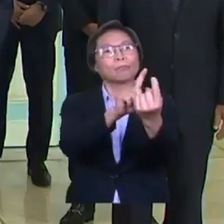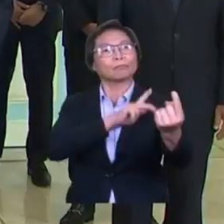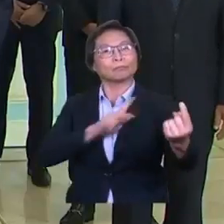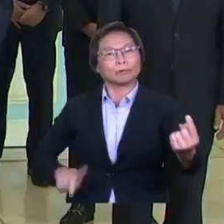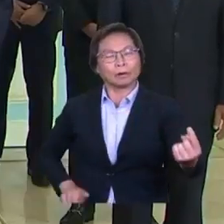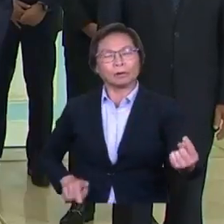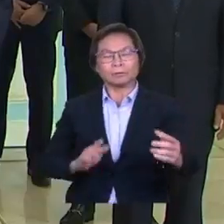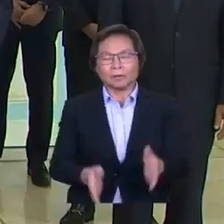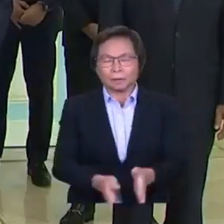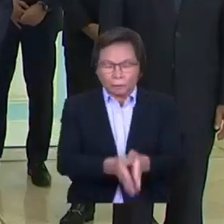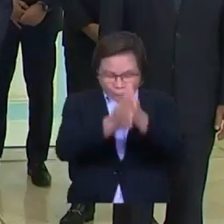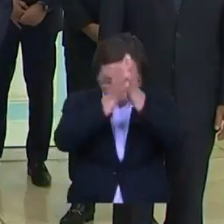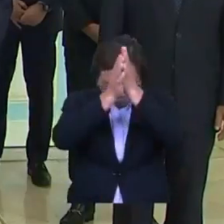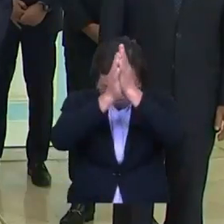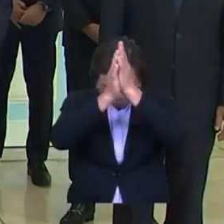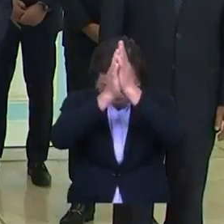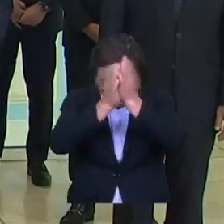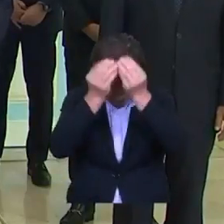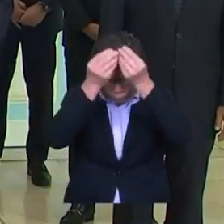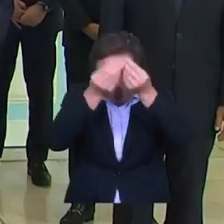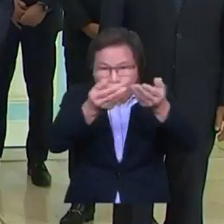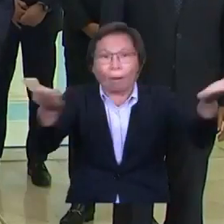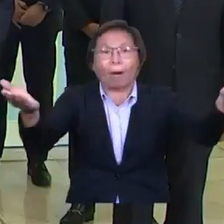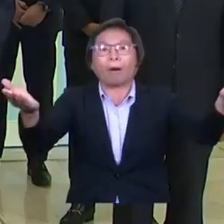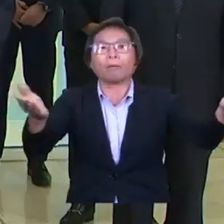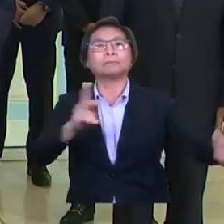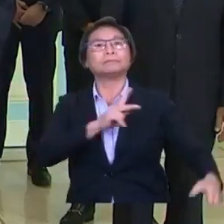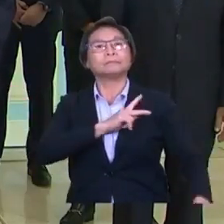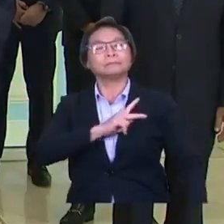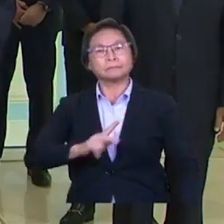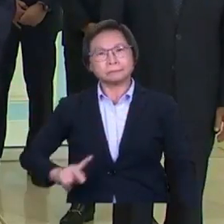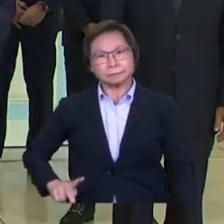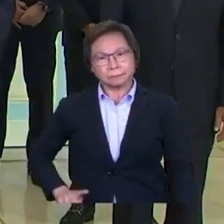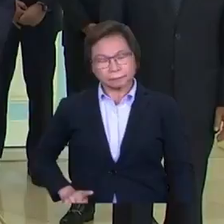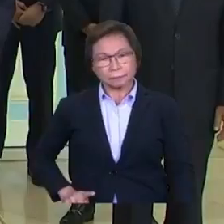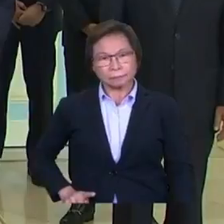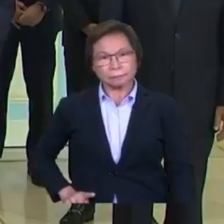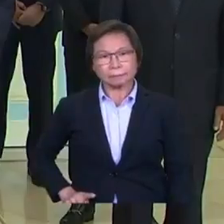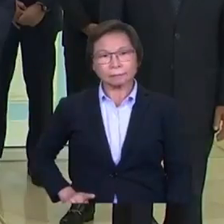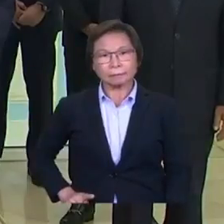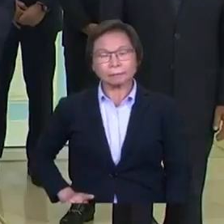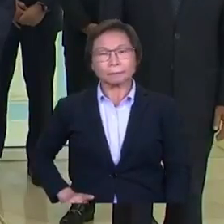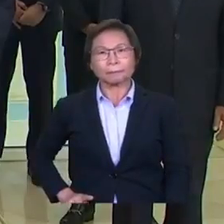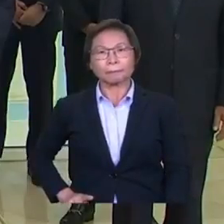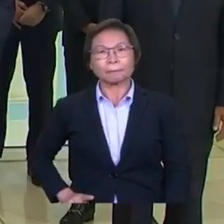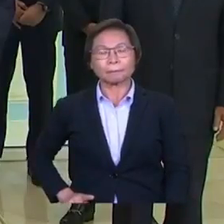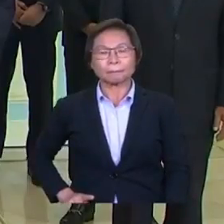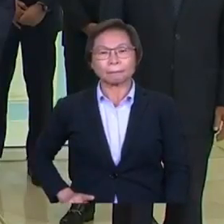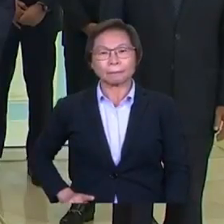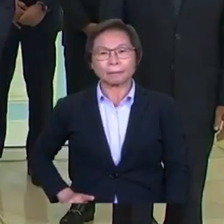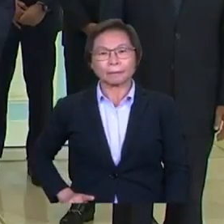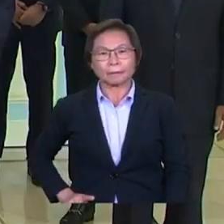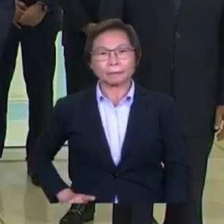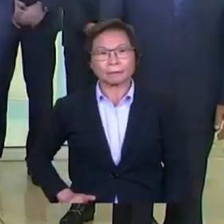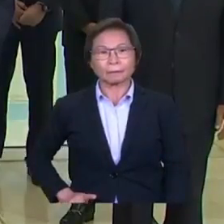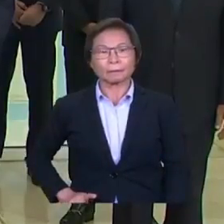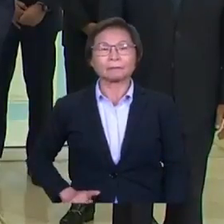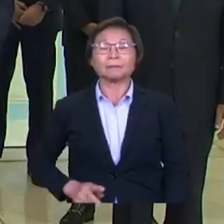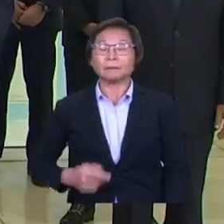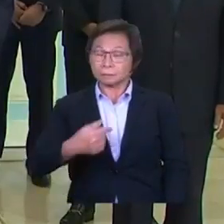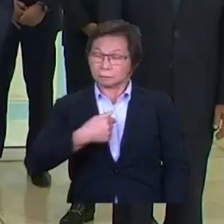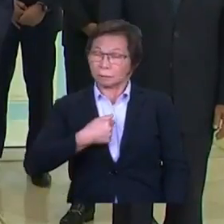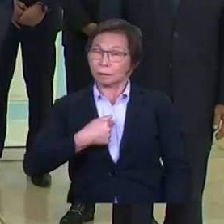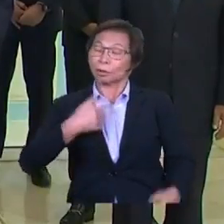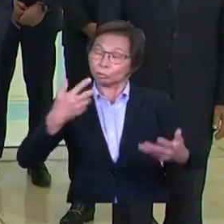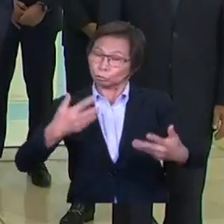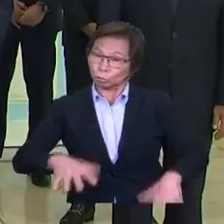menyembah Magnum kepada kebawah duli Yang Maha Mulia Sri Paduka Baginda yang di kepada Gong bau